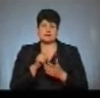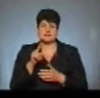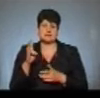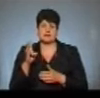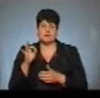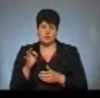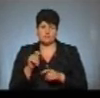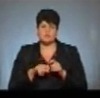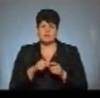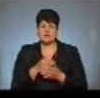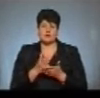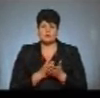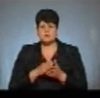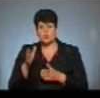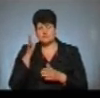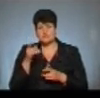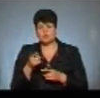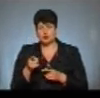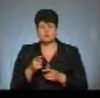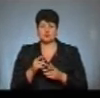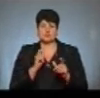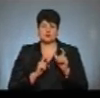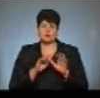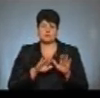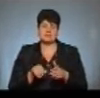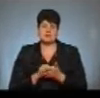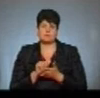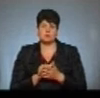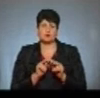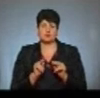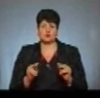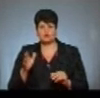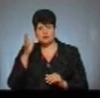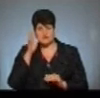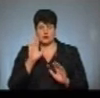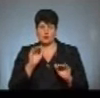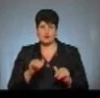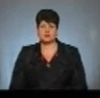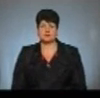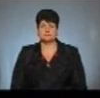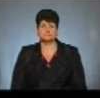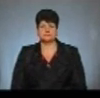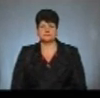моніторингу якості освіти Тернопільського інституту післядипломної педагогічної освіти. До побачення.